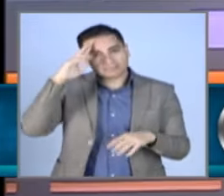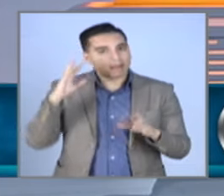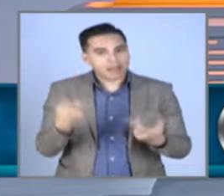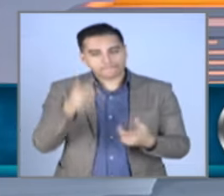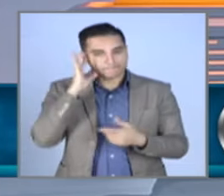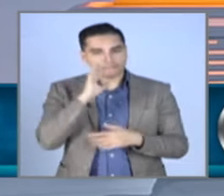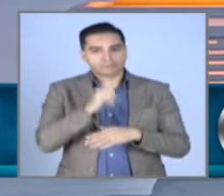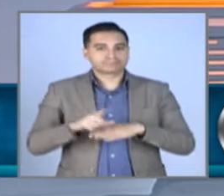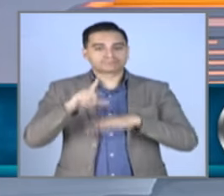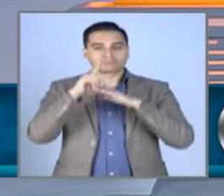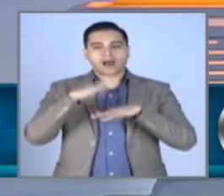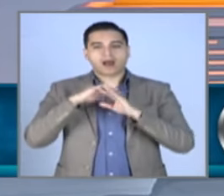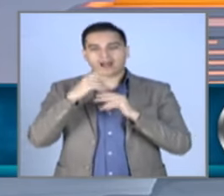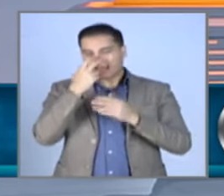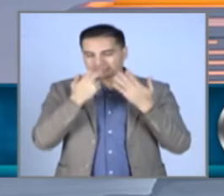المنصب ده اتلغى